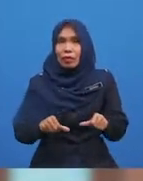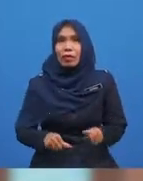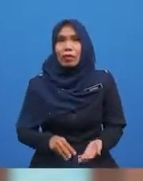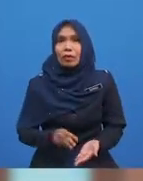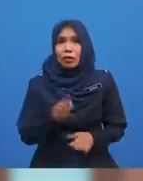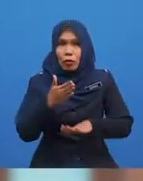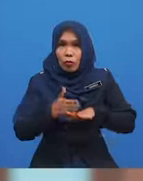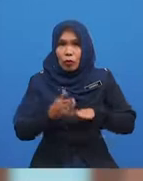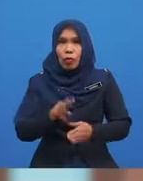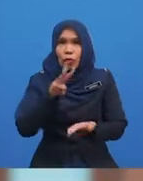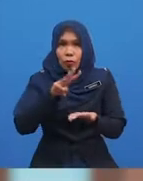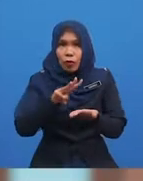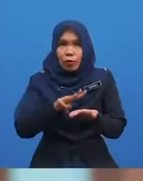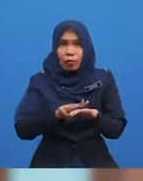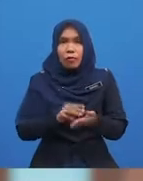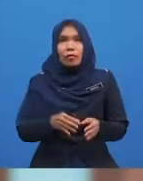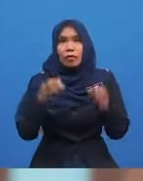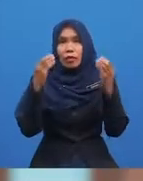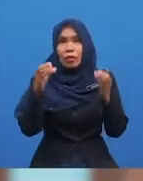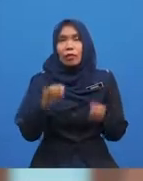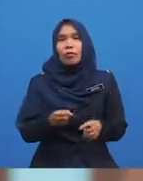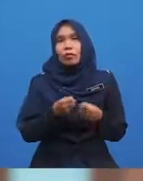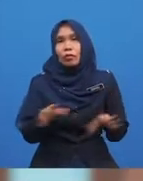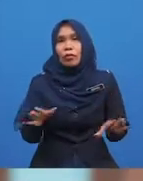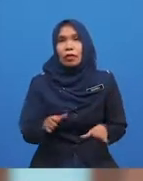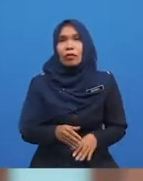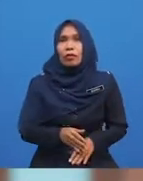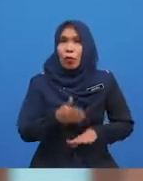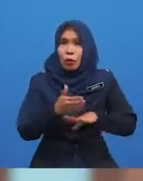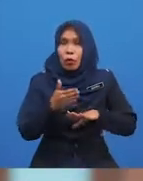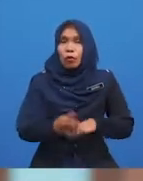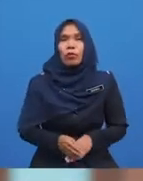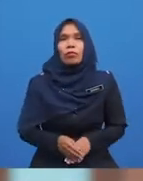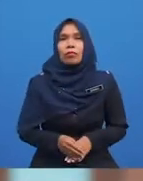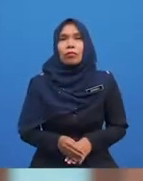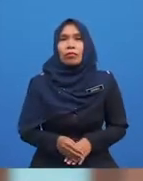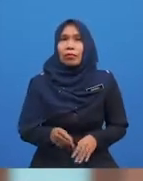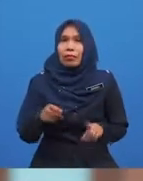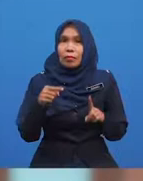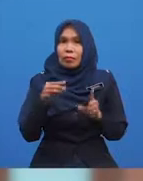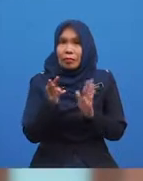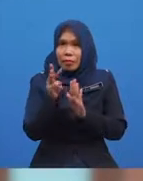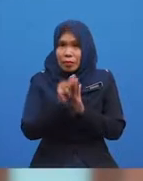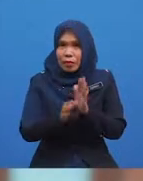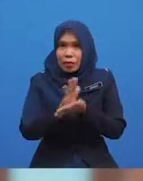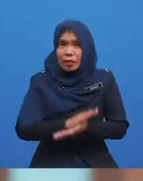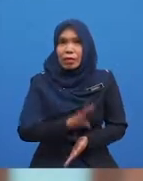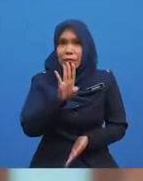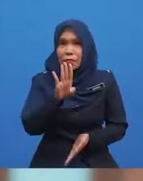telah potong wafer kepada 4 bahagian. Daripada sekeping